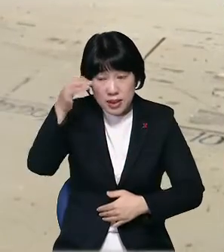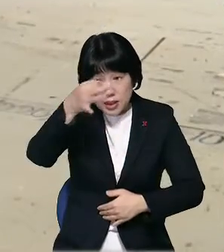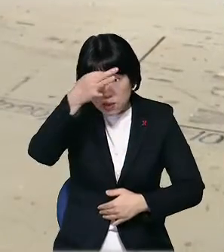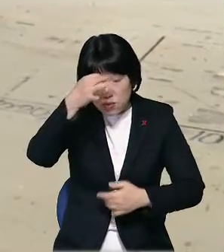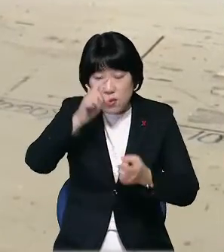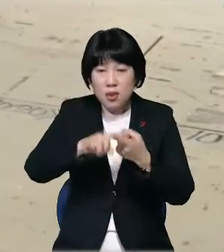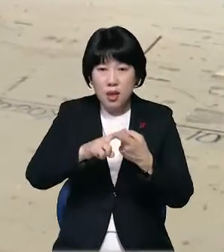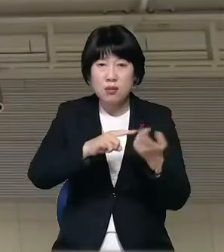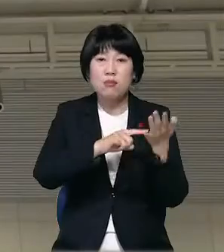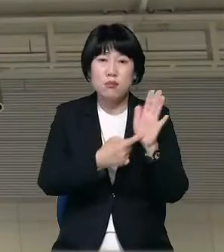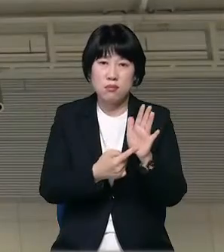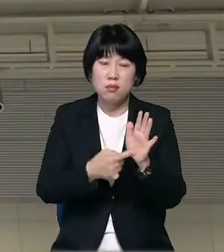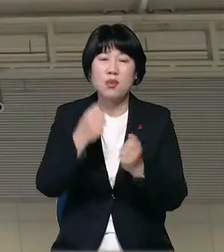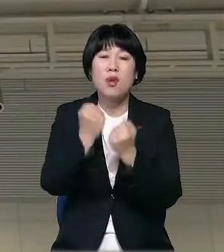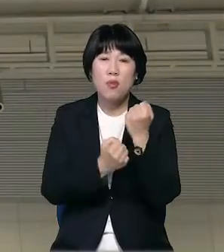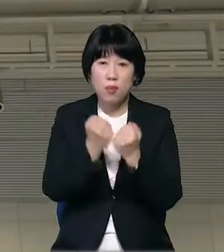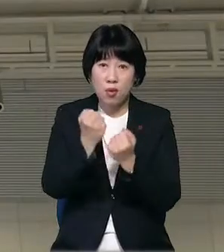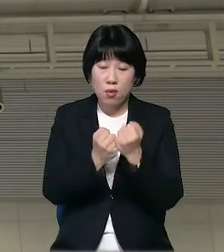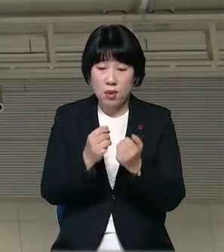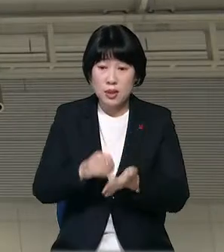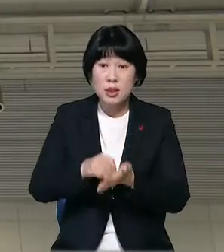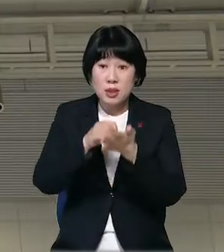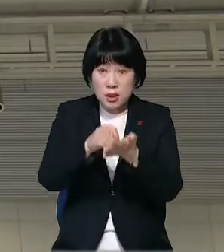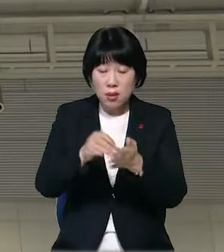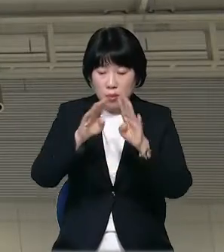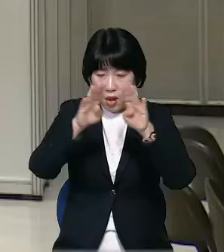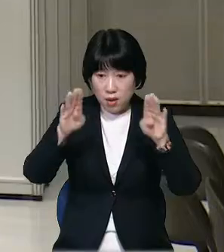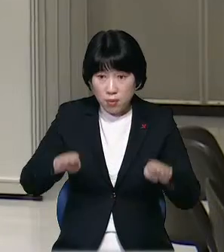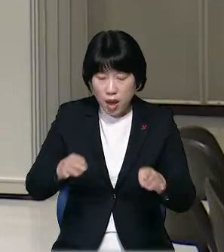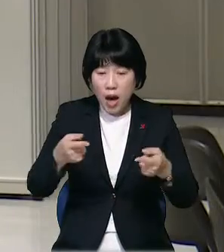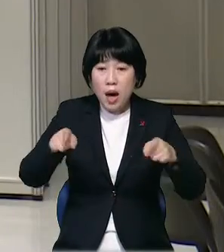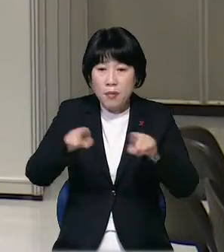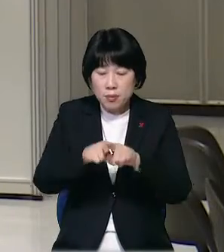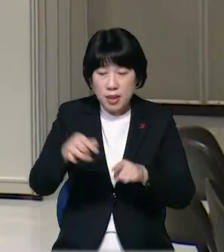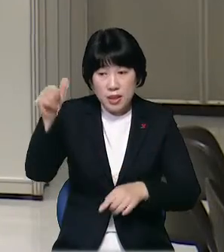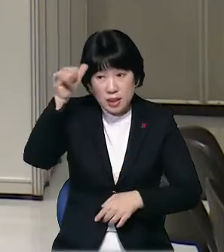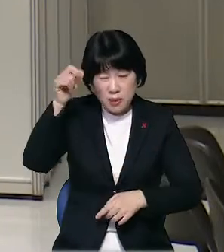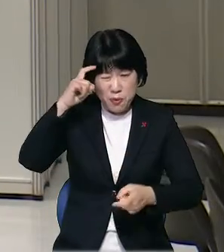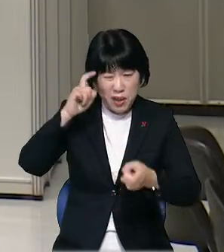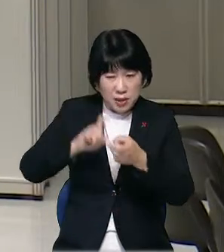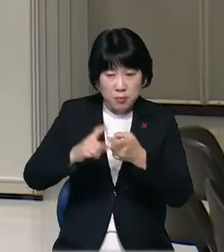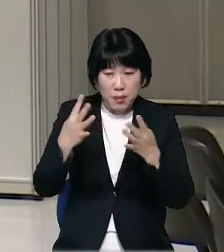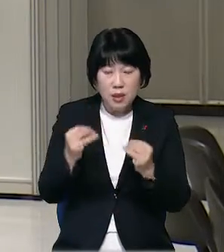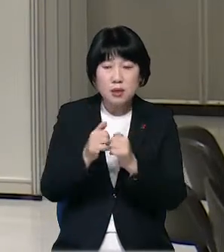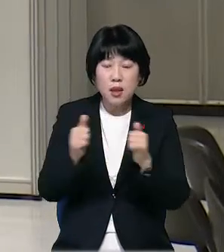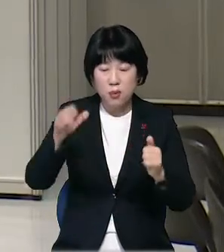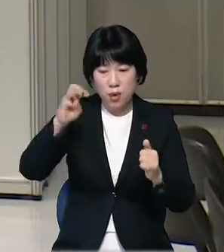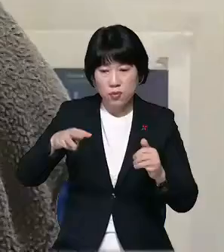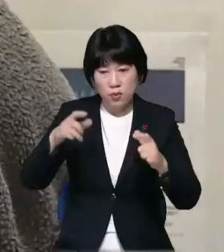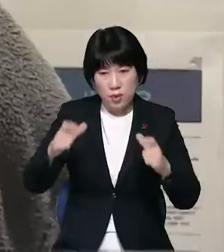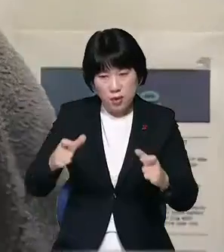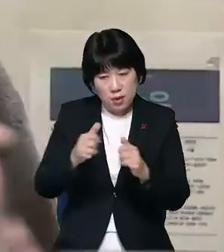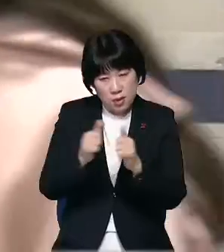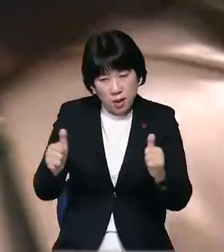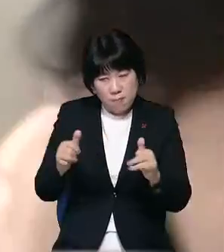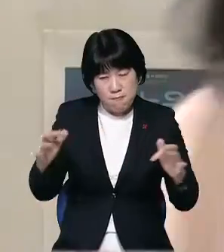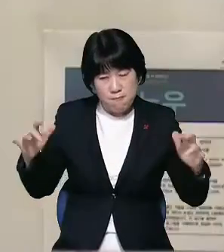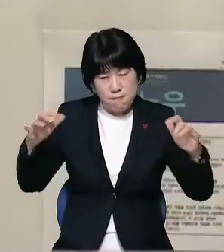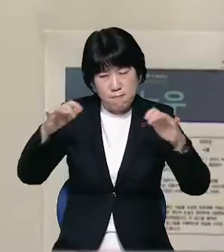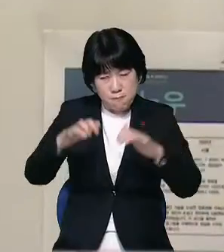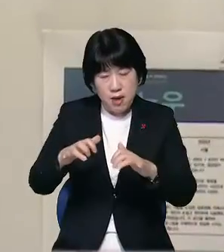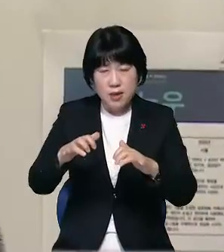제시합니다. 취업 박람회도 함께 진행돼 인공지능 분야에 관심이 많았던 광주의 취업 준비생들이